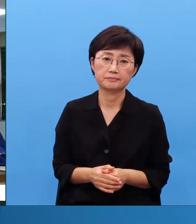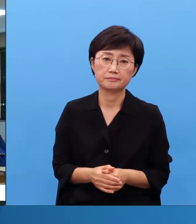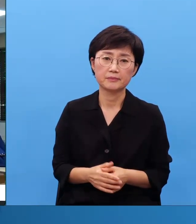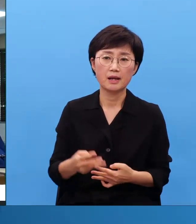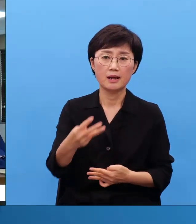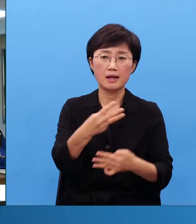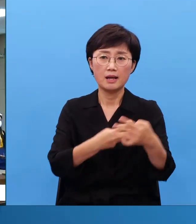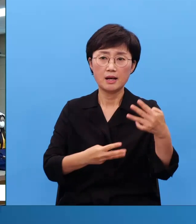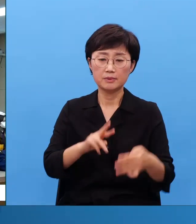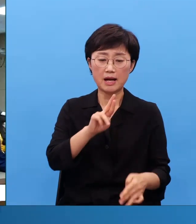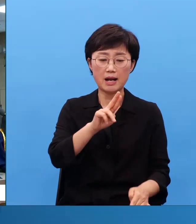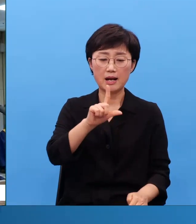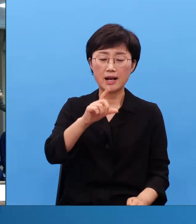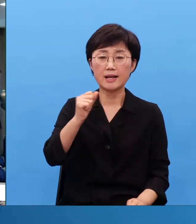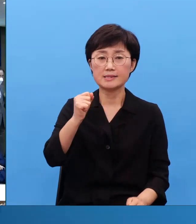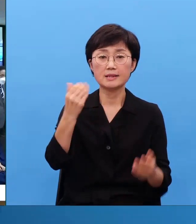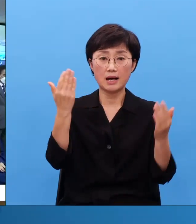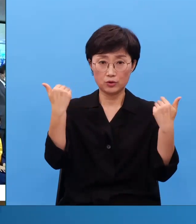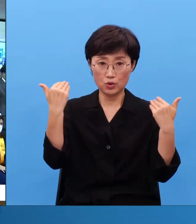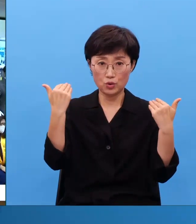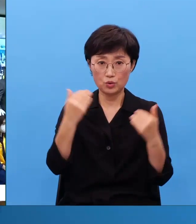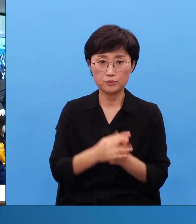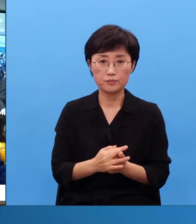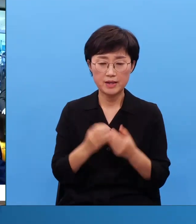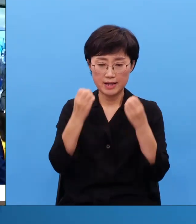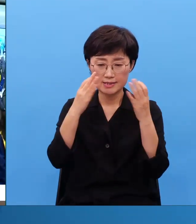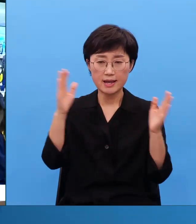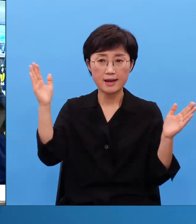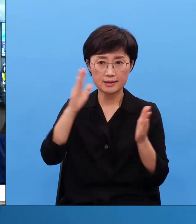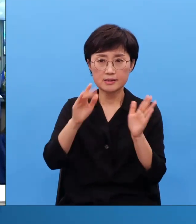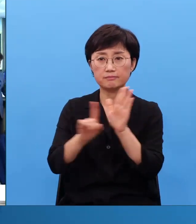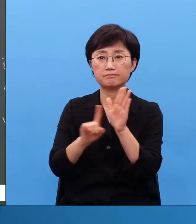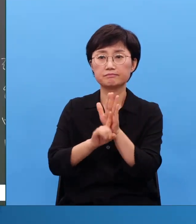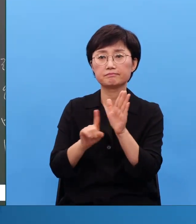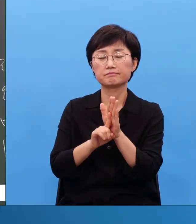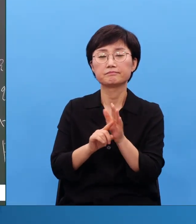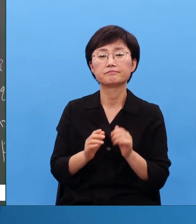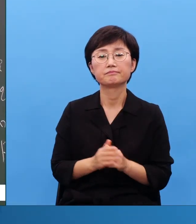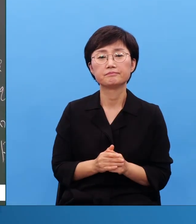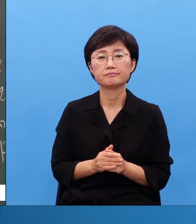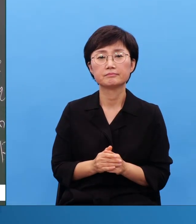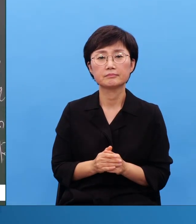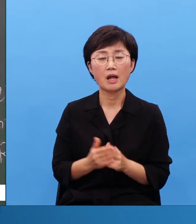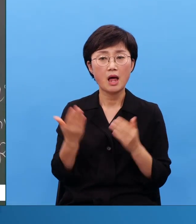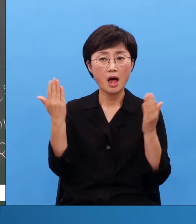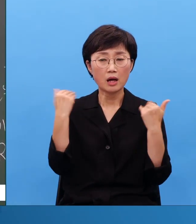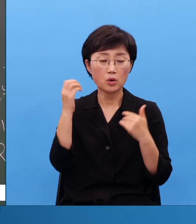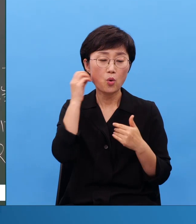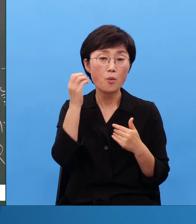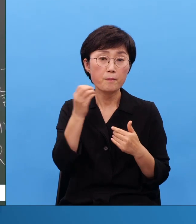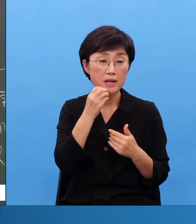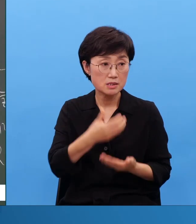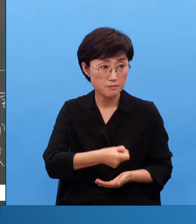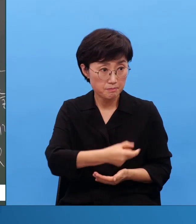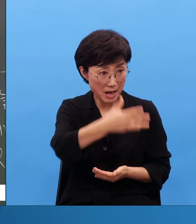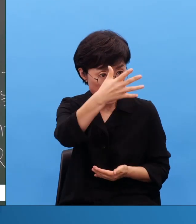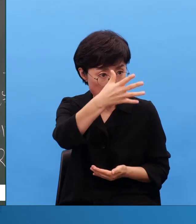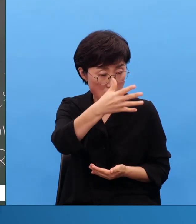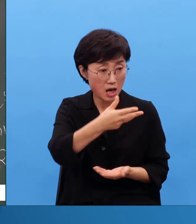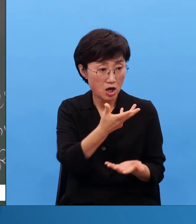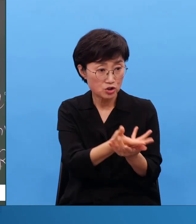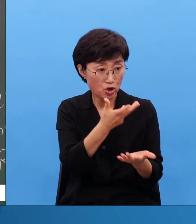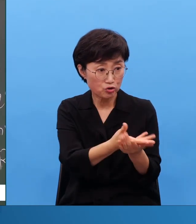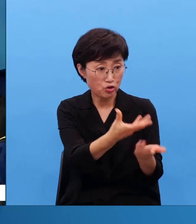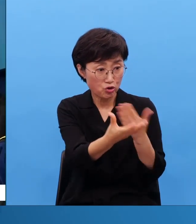랩넌트 지도자 학교 RLS가 23기 신입생을 모집합니다. 학교 홈페이지에서 입학 지원서 등 구비